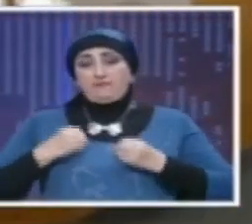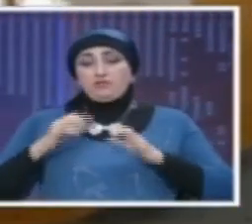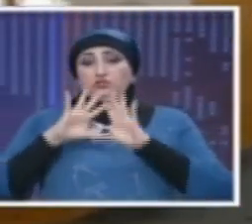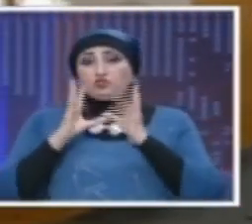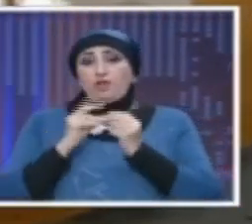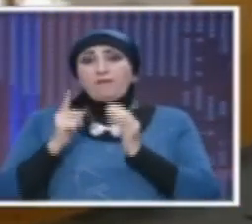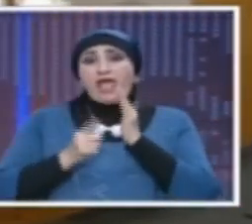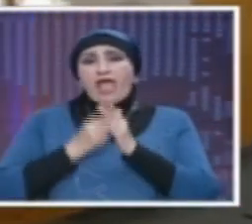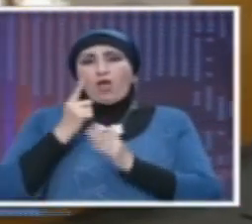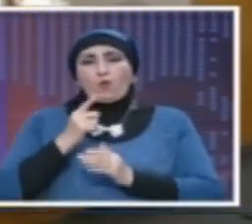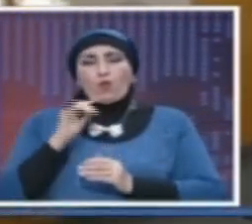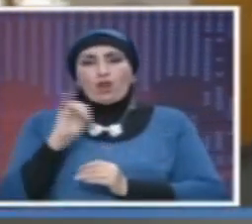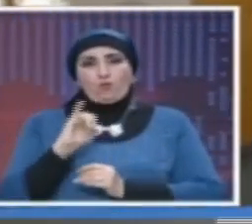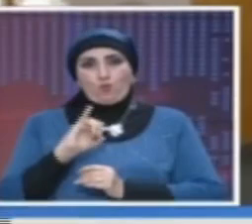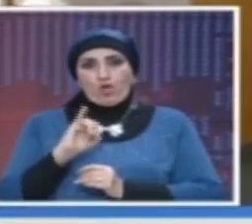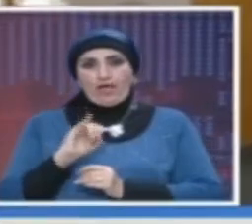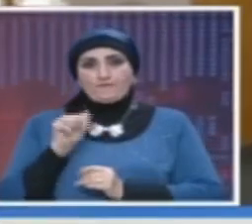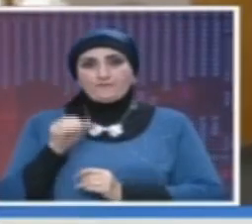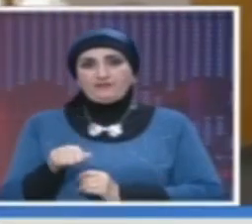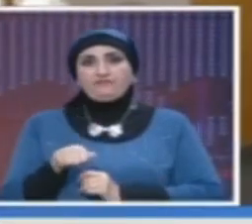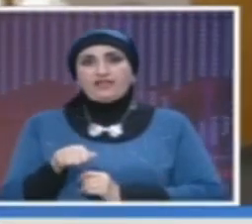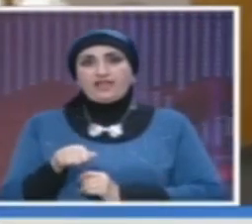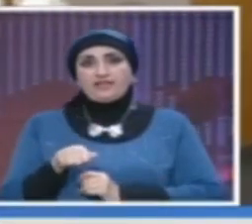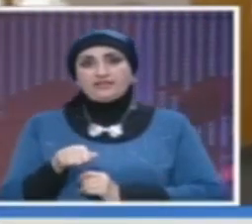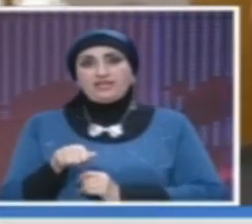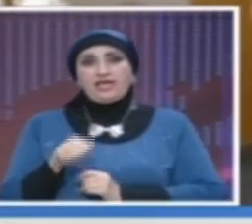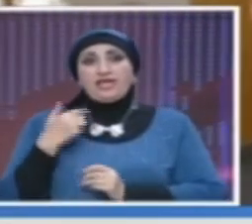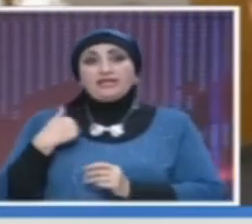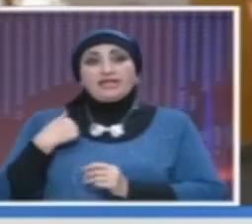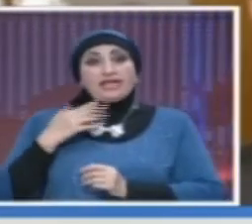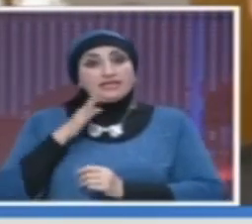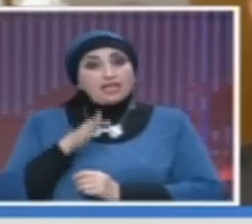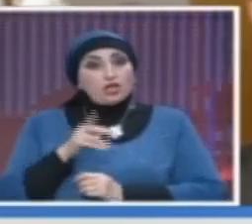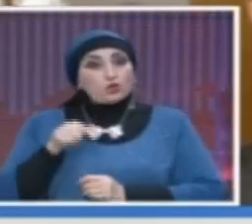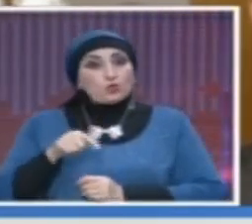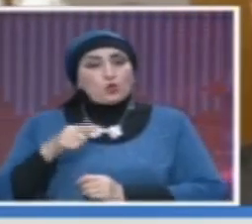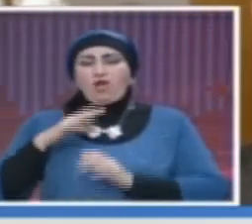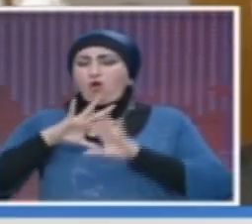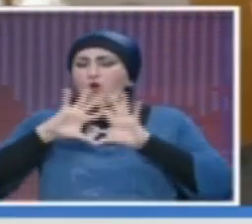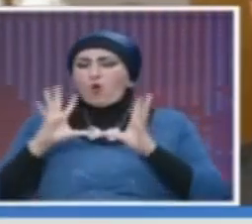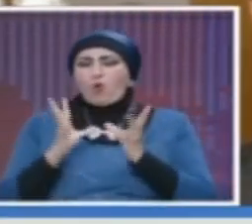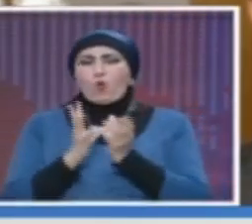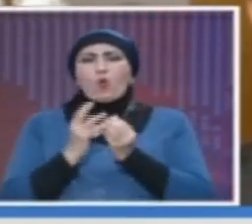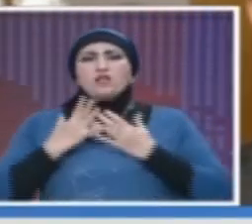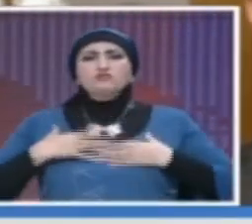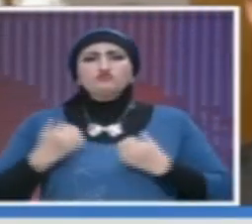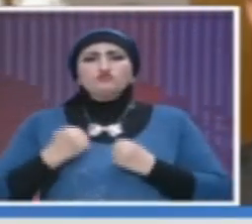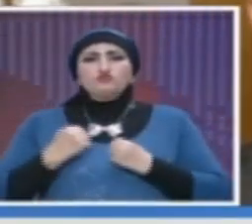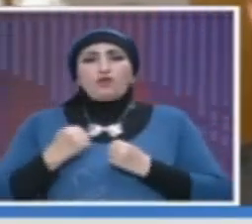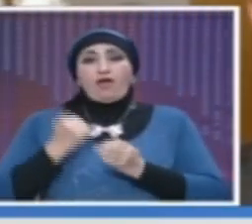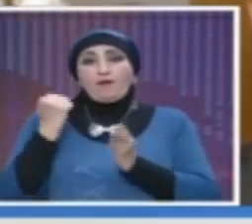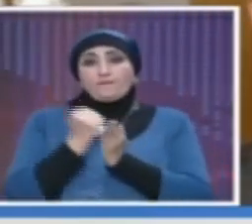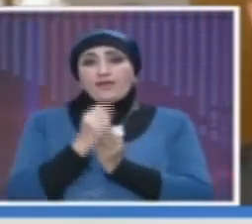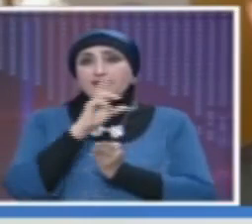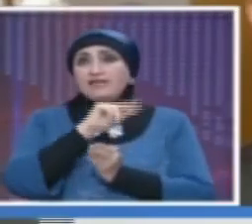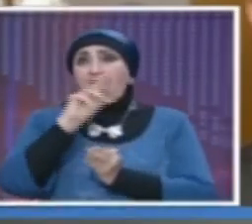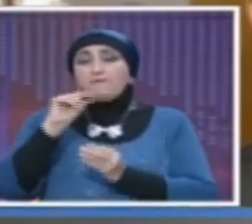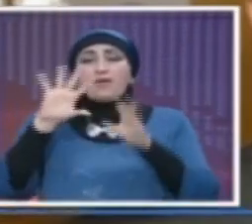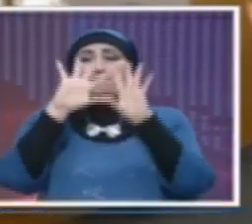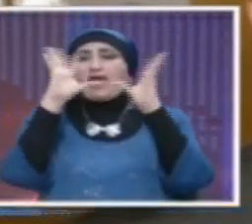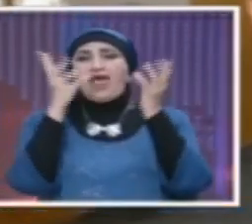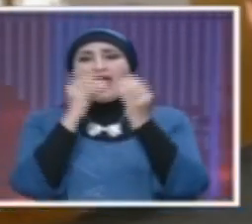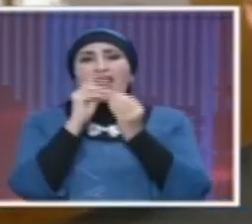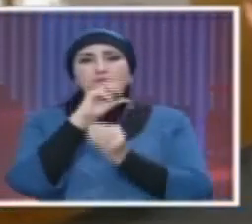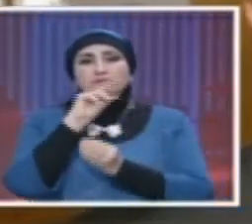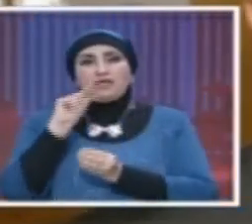حقيقية وفعالة فعلا في التوجه نحو التغطية الصحية الشاملة، اللي هي التوجه العالمي للنظام الصحي